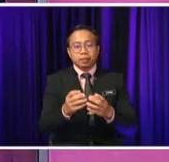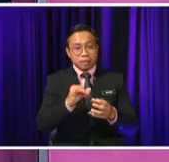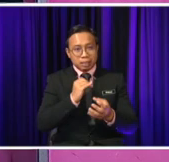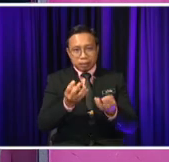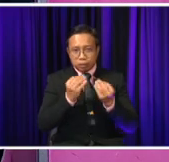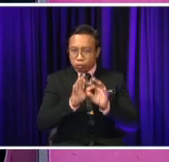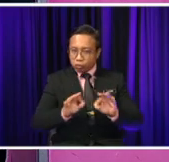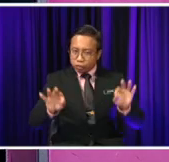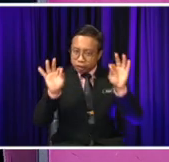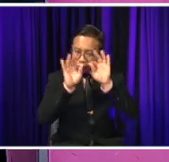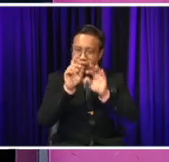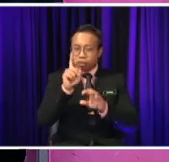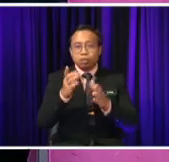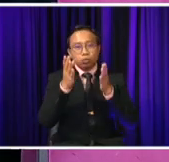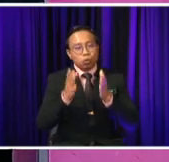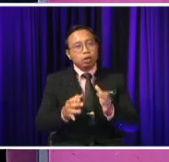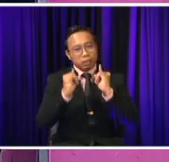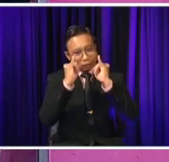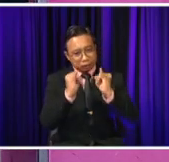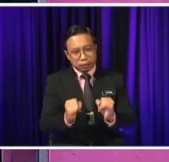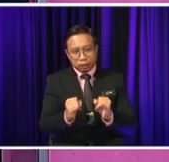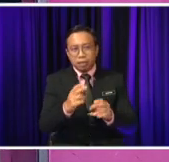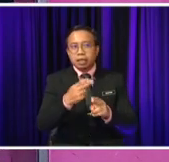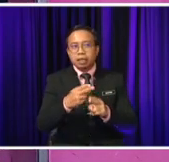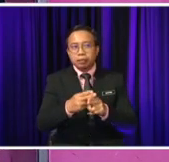tentang seorang insan bernama